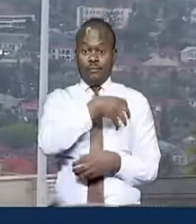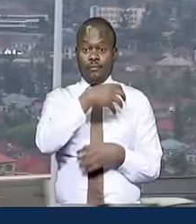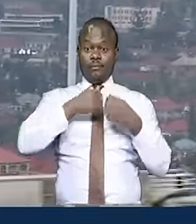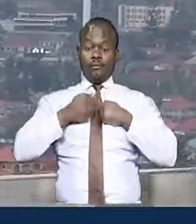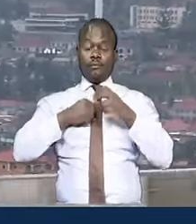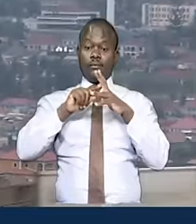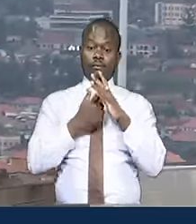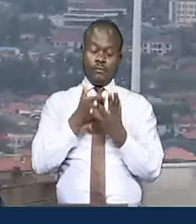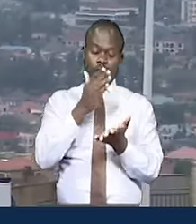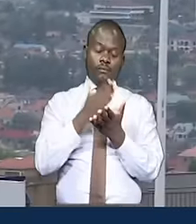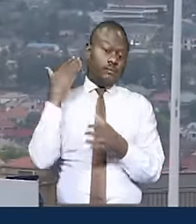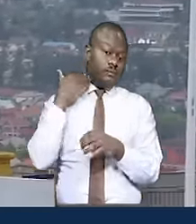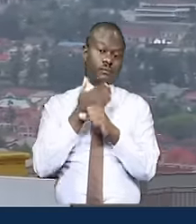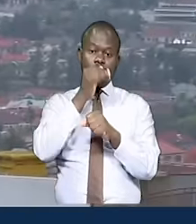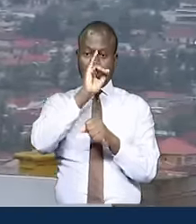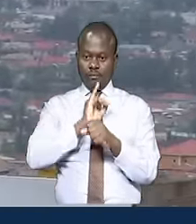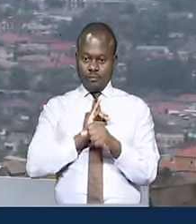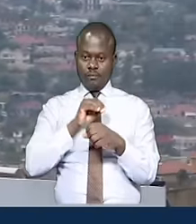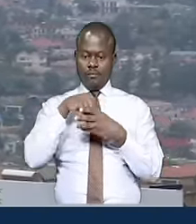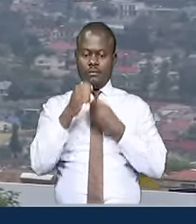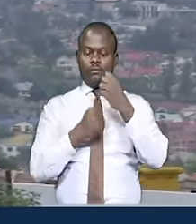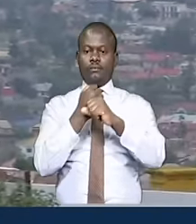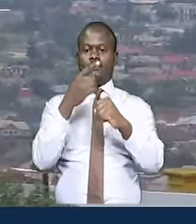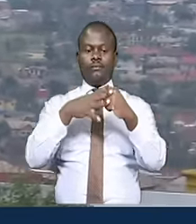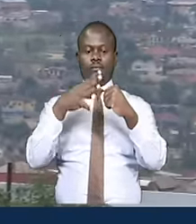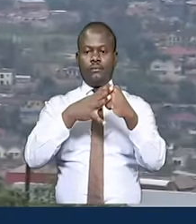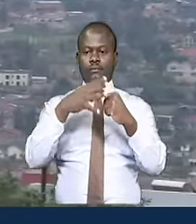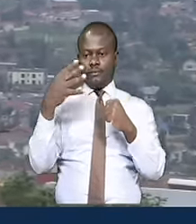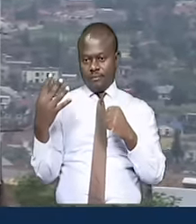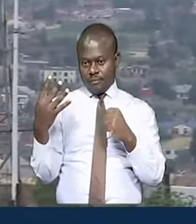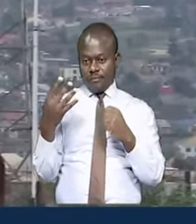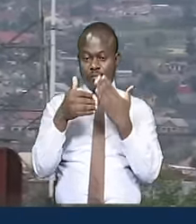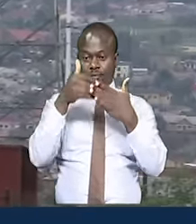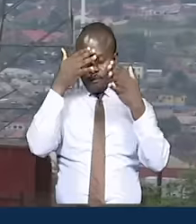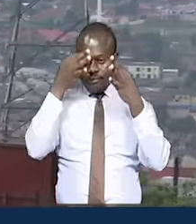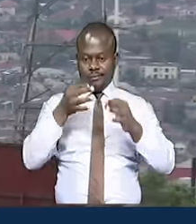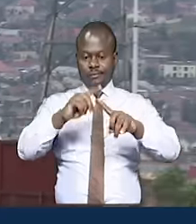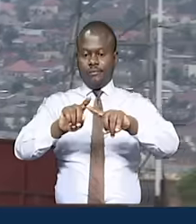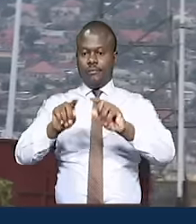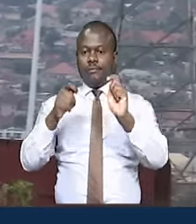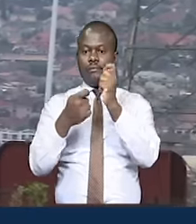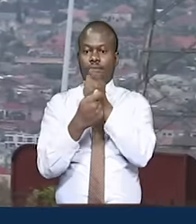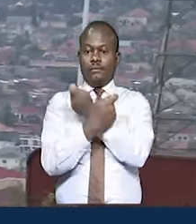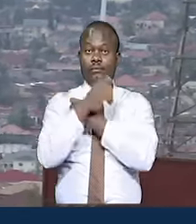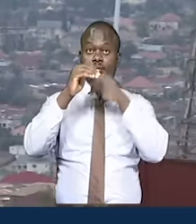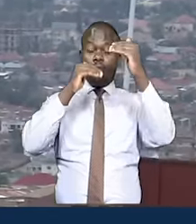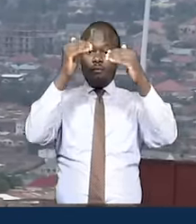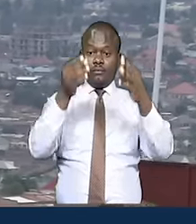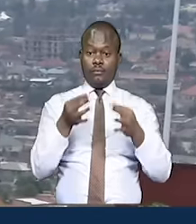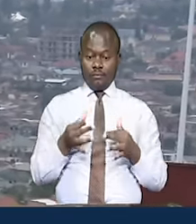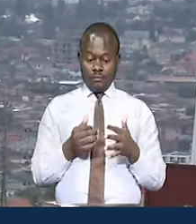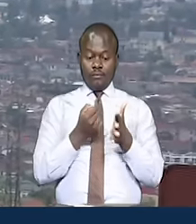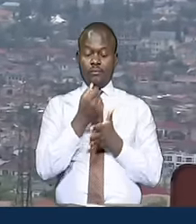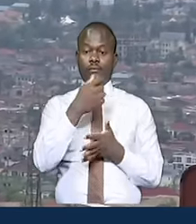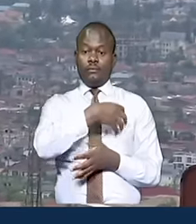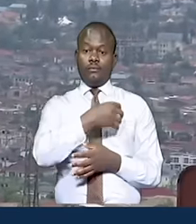zitangirana n'ihagarikwa rya Jenoside yakorewe Abatutsi mu gihumbi kimwe 1994. Aho ingamba zinyuranye zo kuvugurura urwego rw'imari ziri mu byatumye